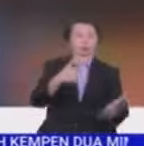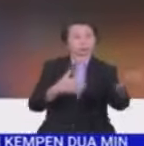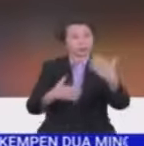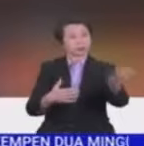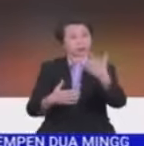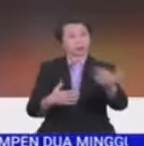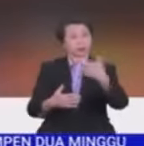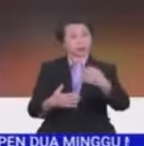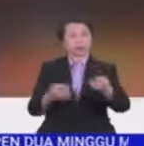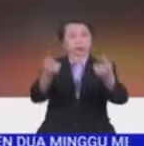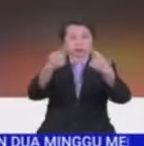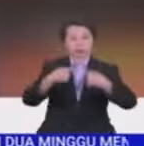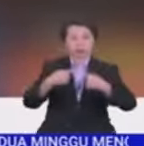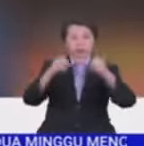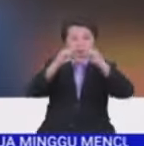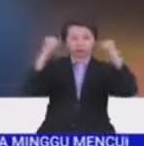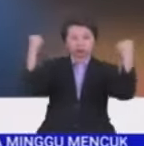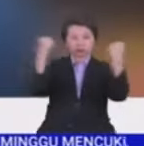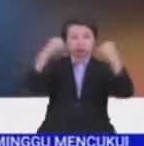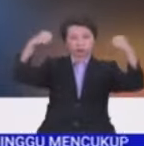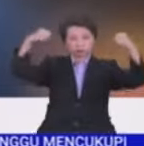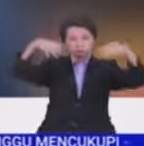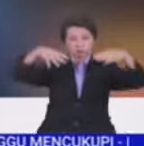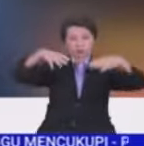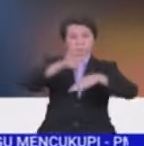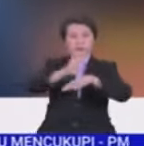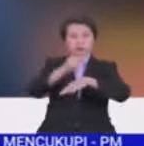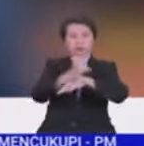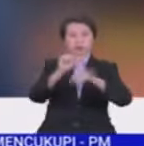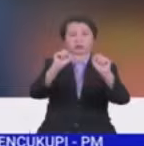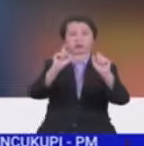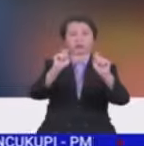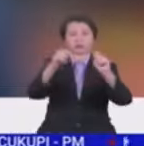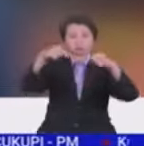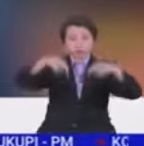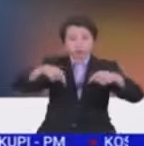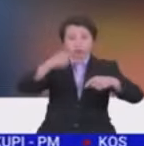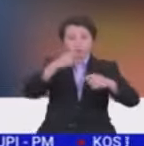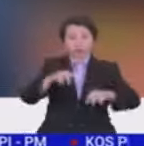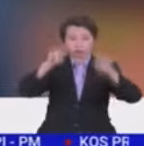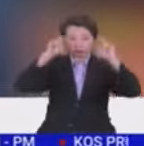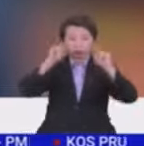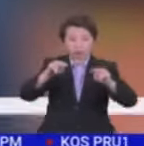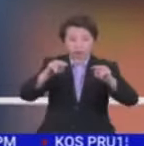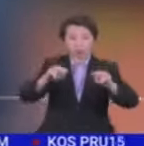beramai-ramai datang ke Stadium Bukit Jalil pada hari Sabtu ini untuk menyaksikan